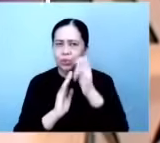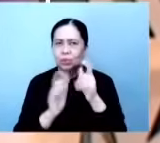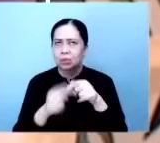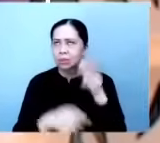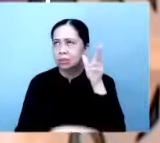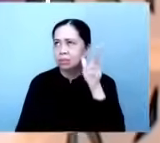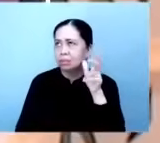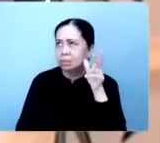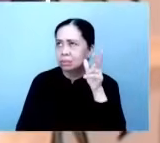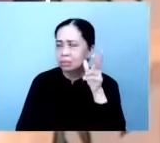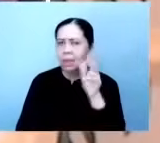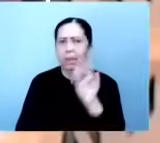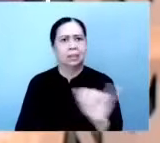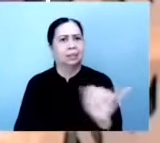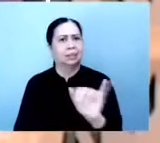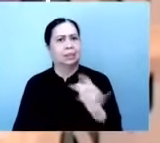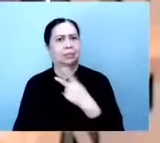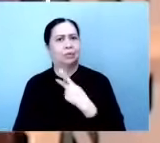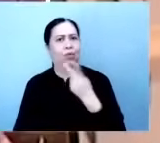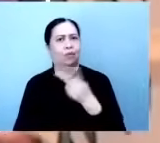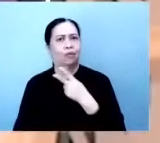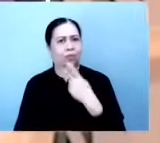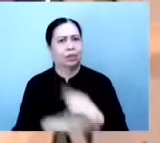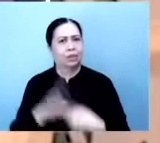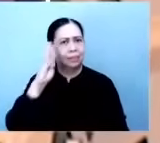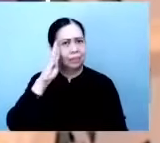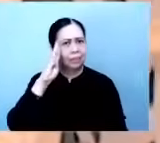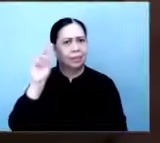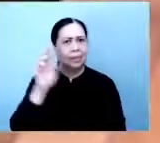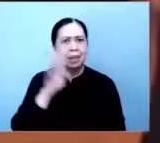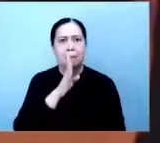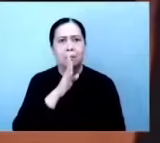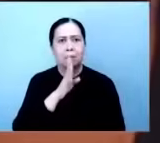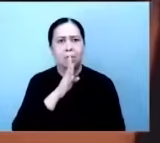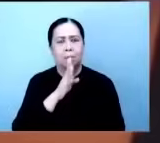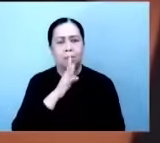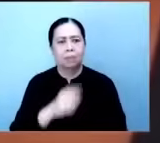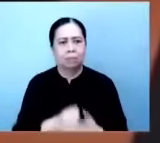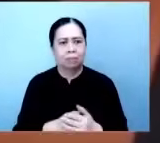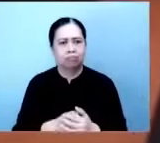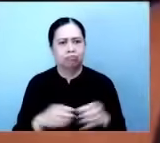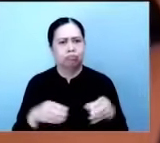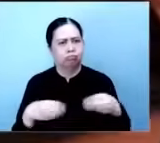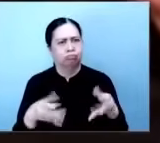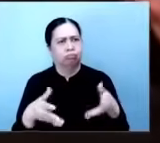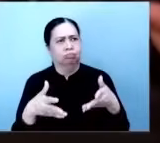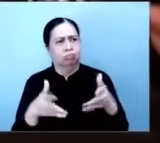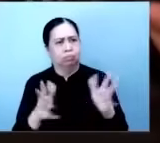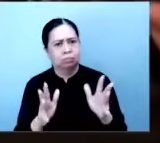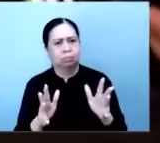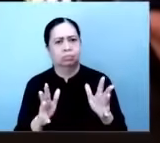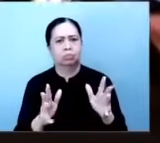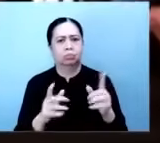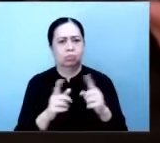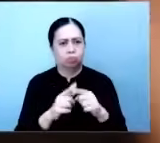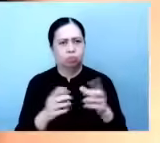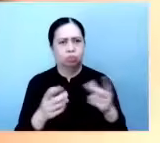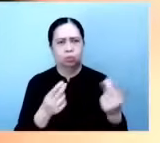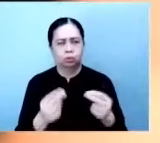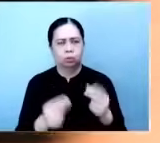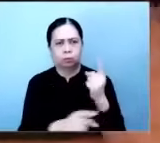pakikinggan, parang si PBBM mismo ang nagsasalita. Binigyan ko na sila ng paintulot na gawin ang